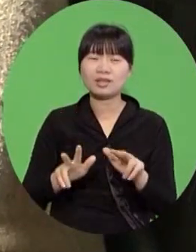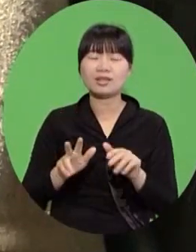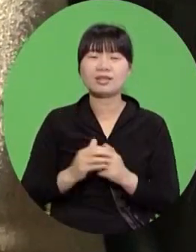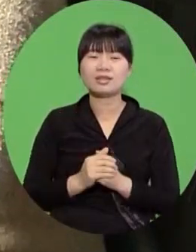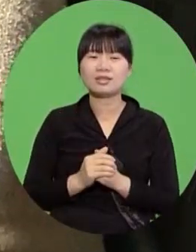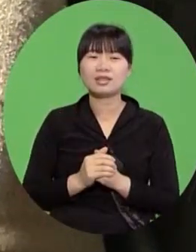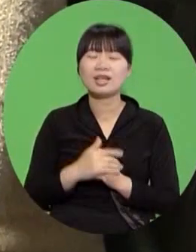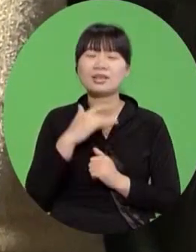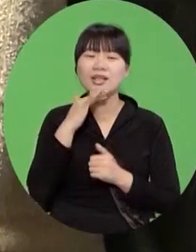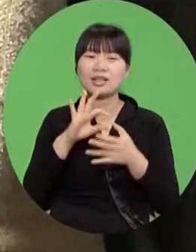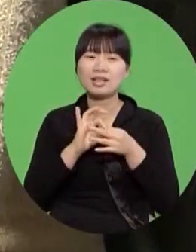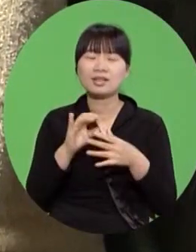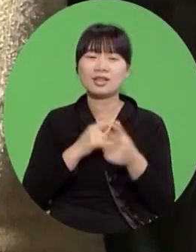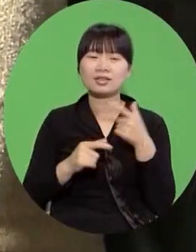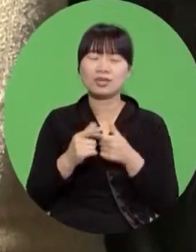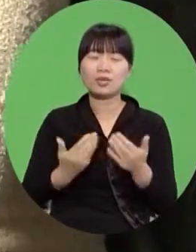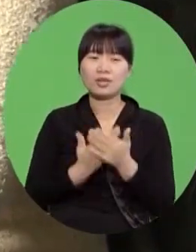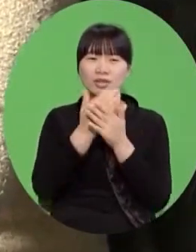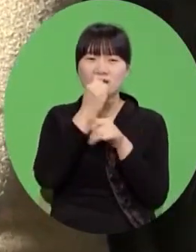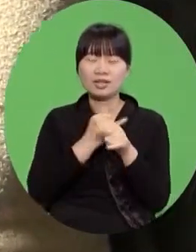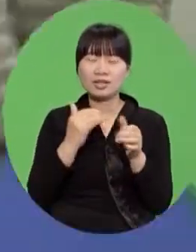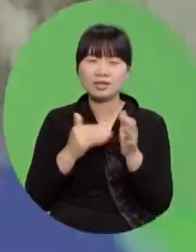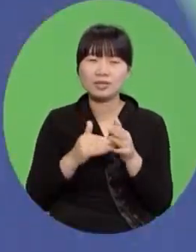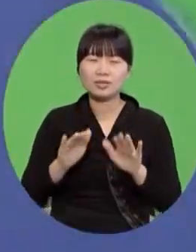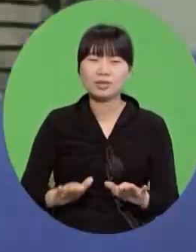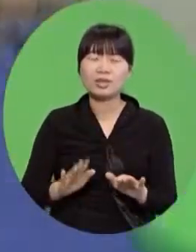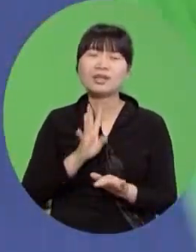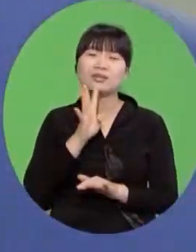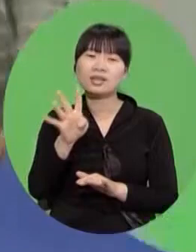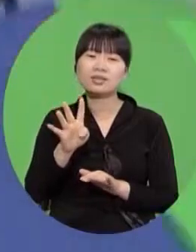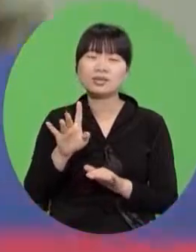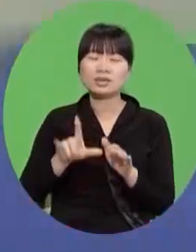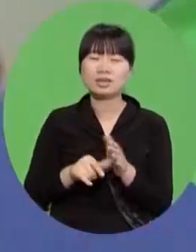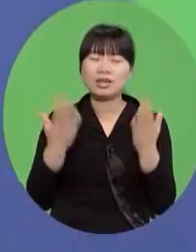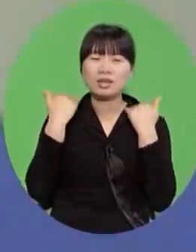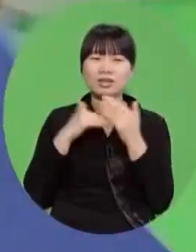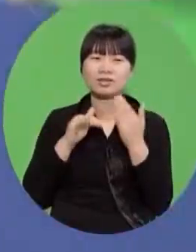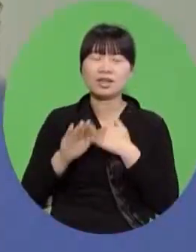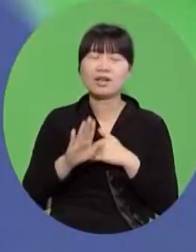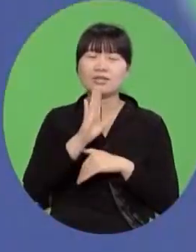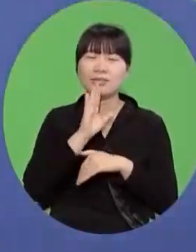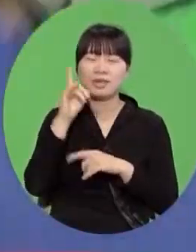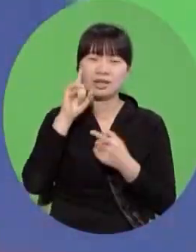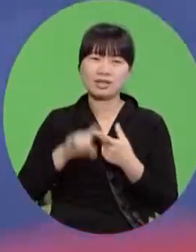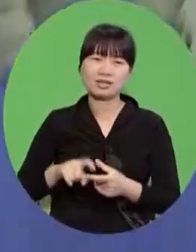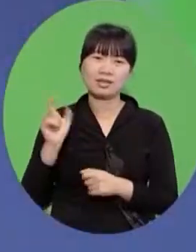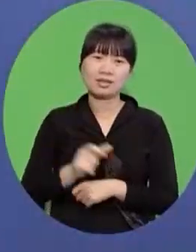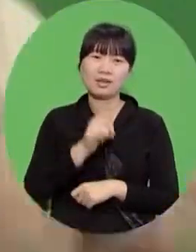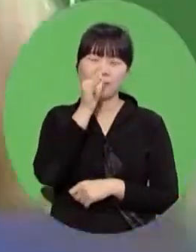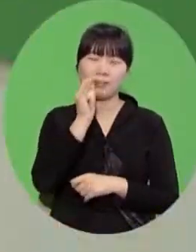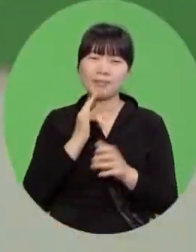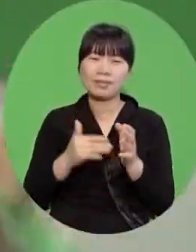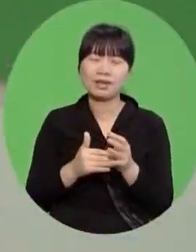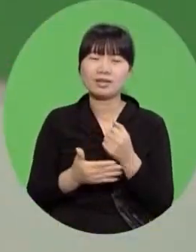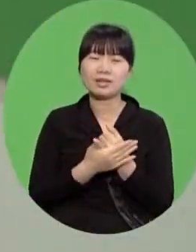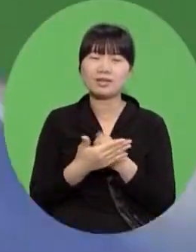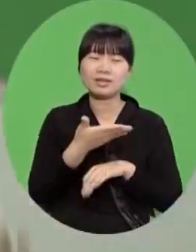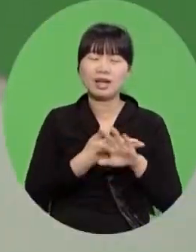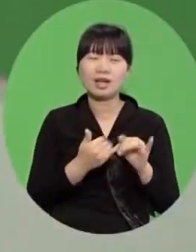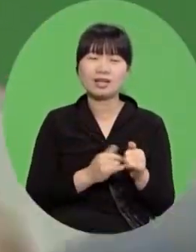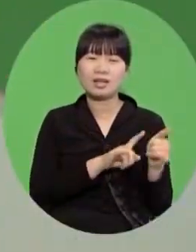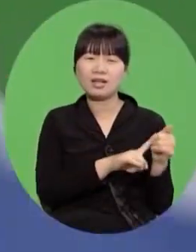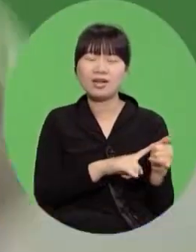이제 그 또래 관계가 훨씬 활성화되고 본격적으로 4돌 지나면서 그때는 애들이 정말 관심을 갖기 시작해요. 그래서